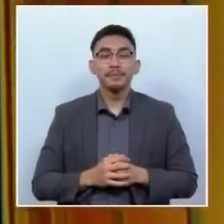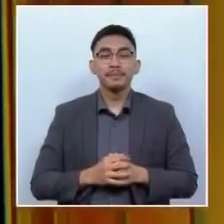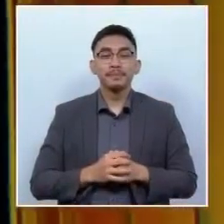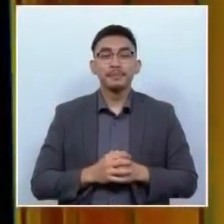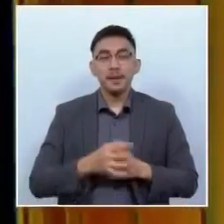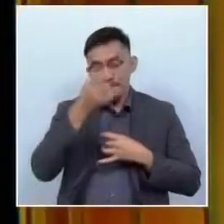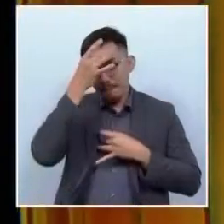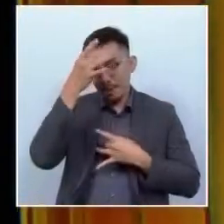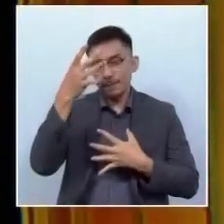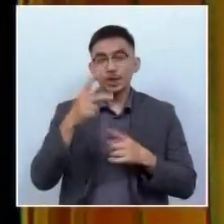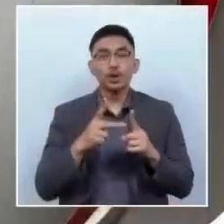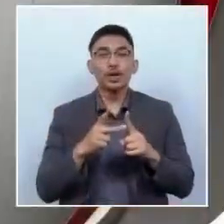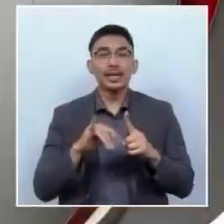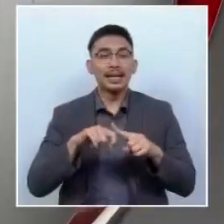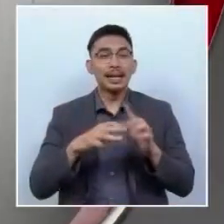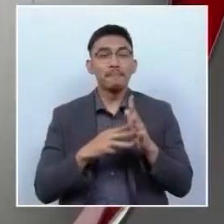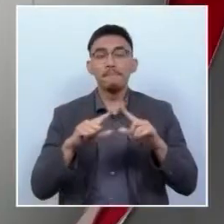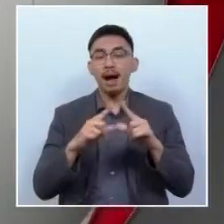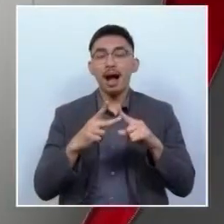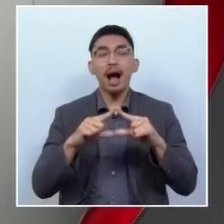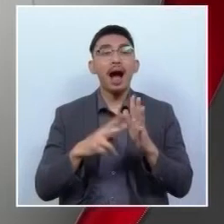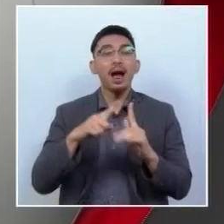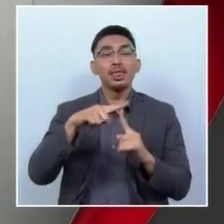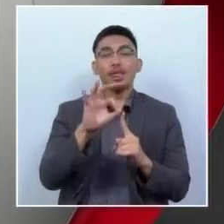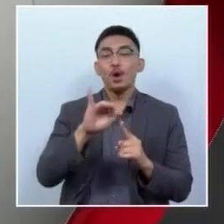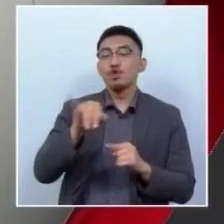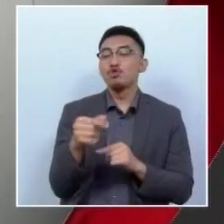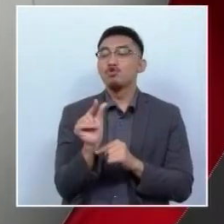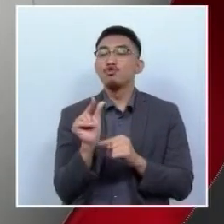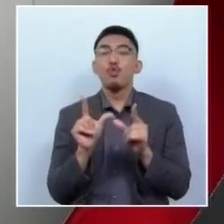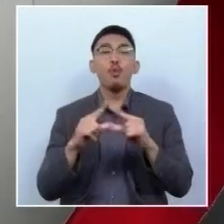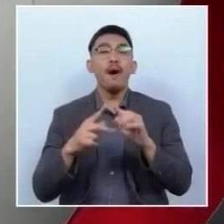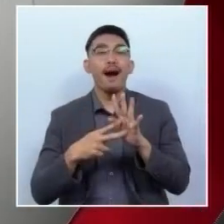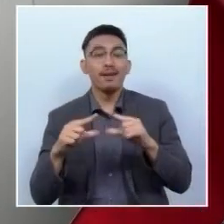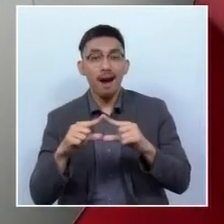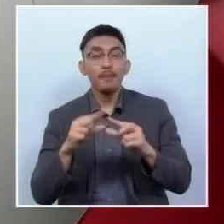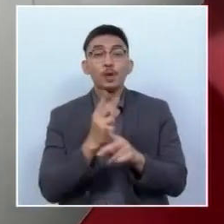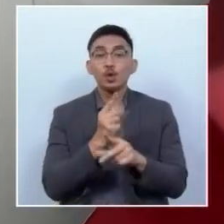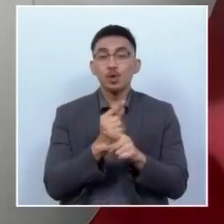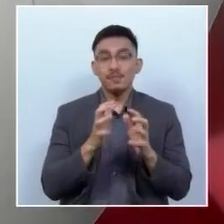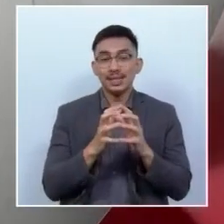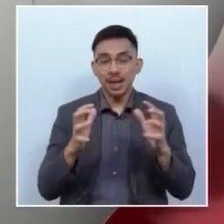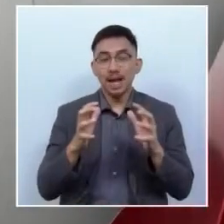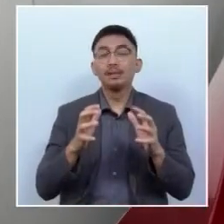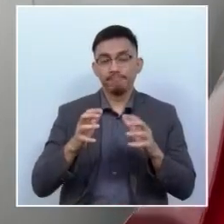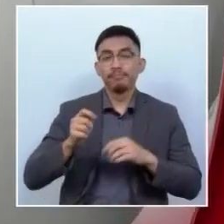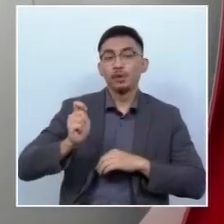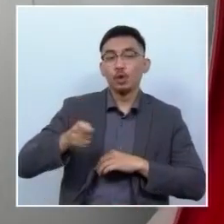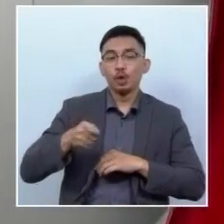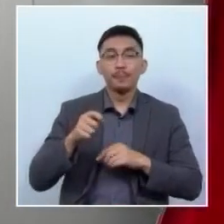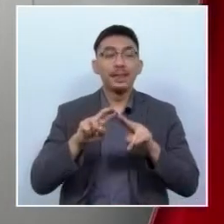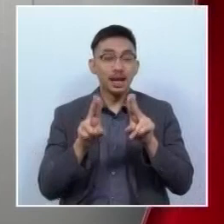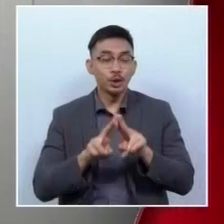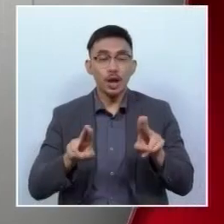Profesor Hikmahanto Juwana SHLLM PhD, Guru Besar Hukum Internasional